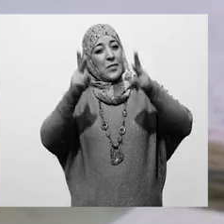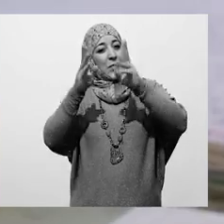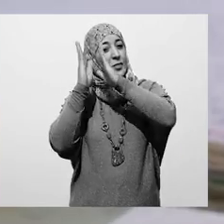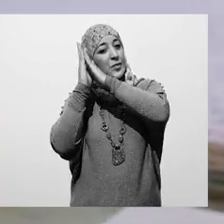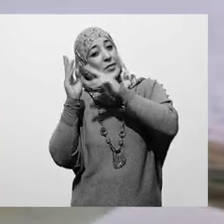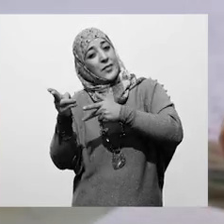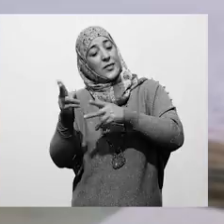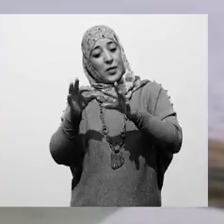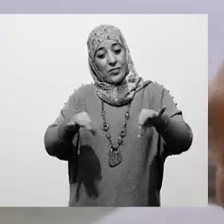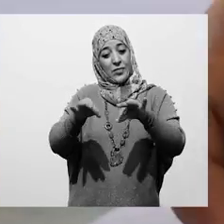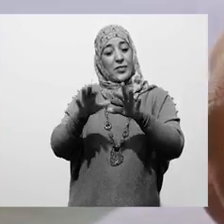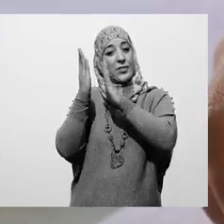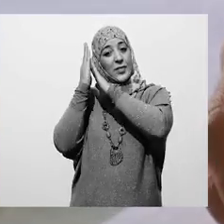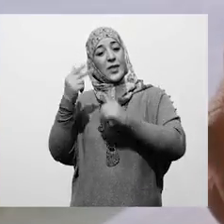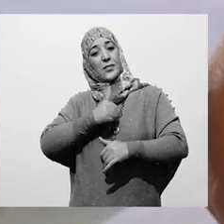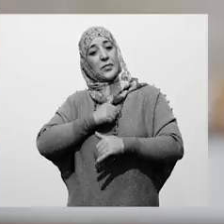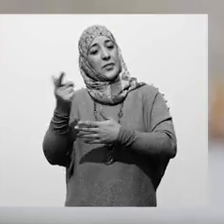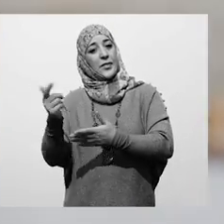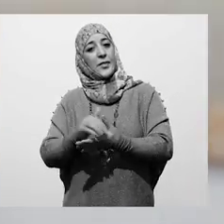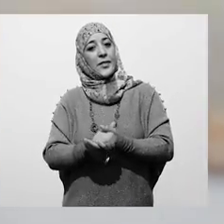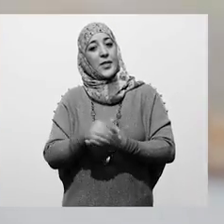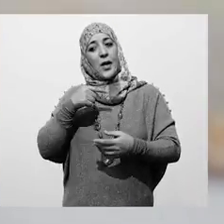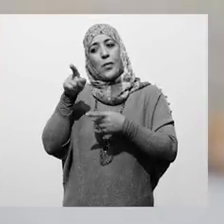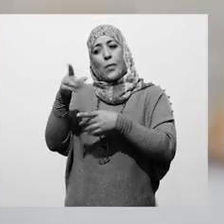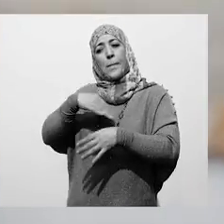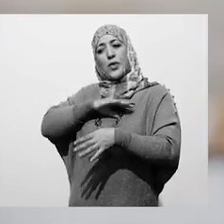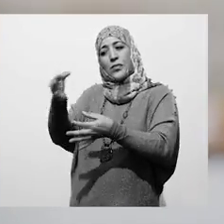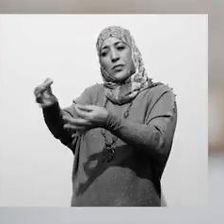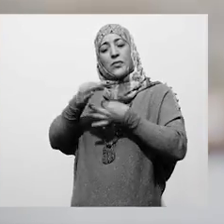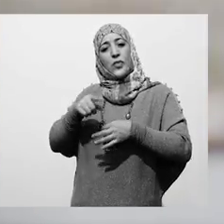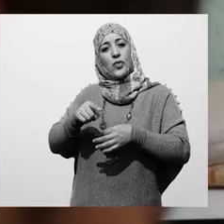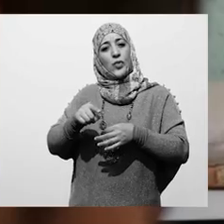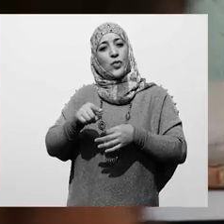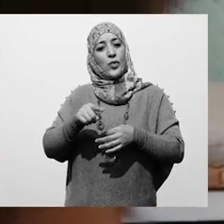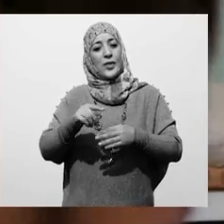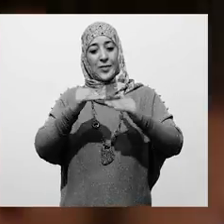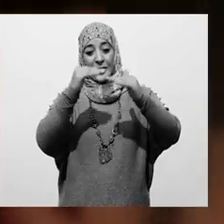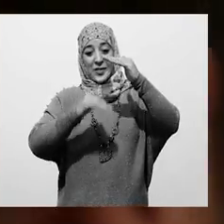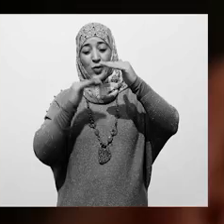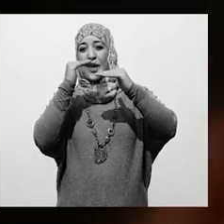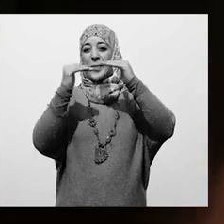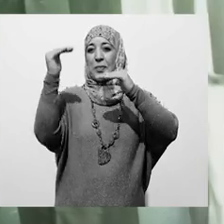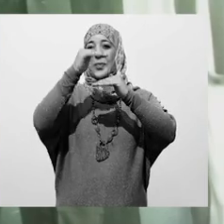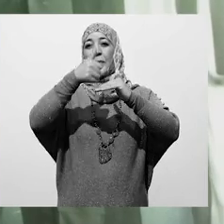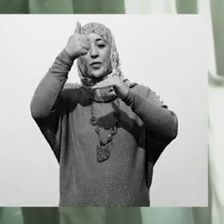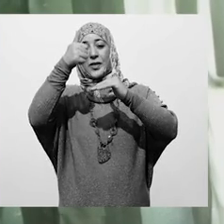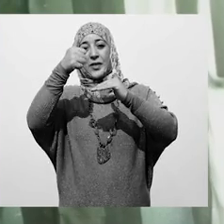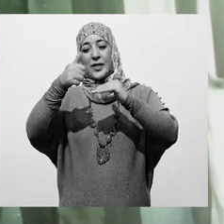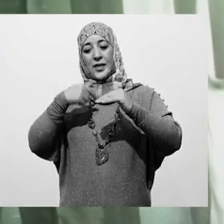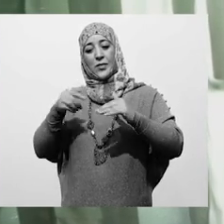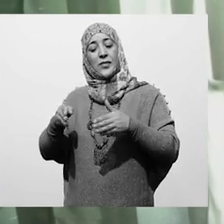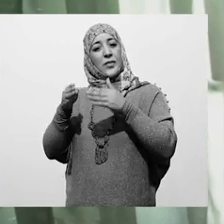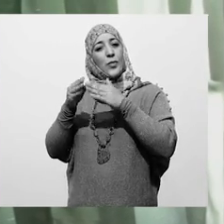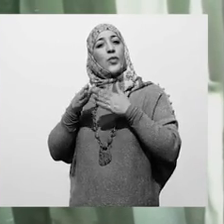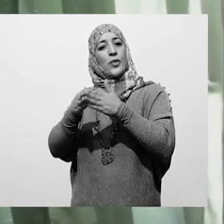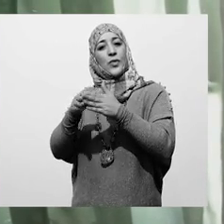cité universitaire pour prendre une chambre là-bas, ils m'ont proposé leur échaussée au premier étage. C'est comme